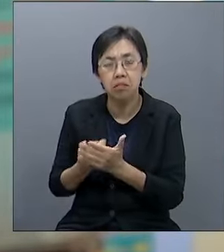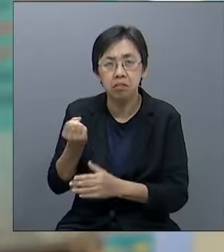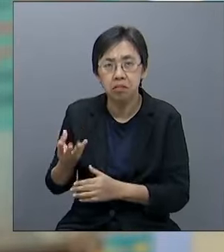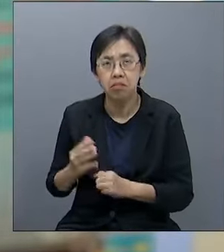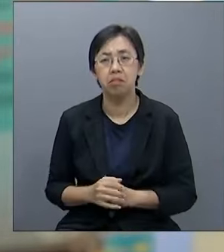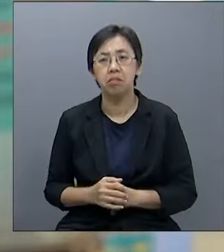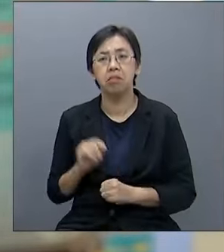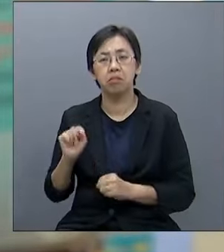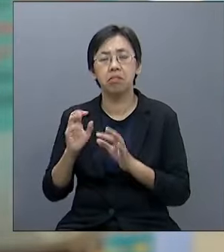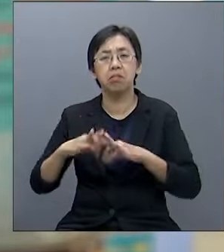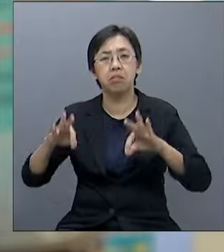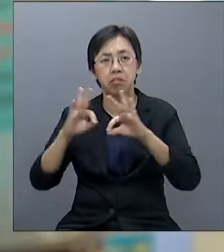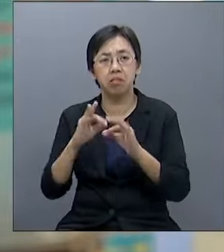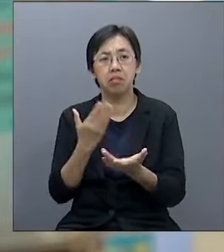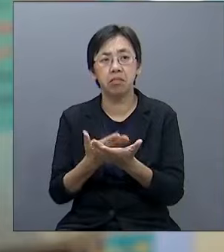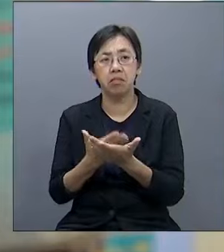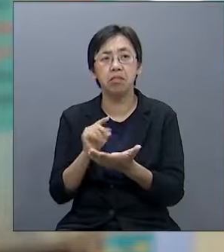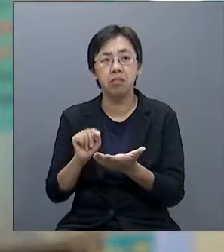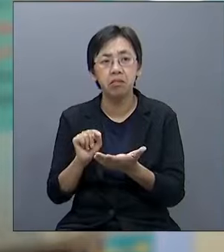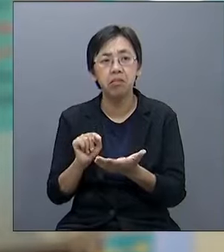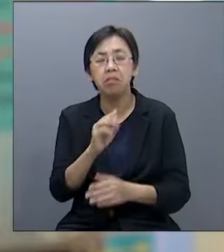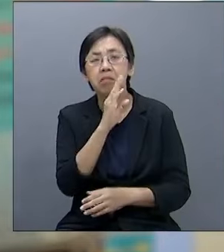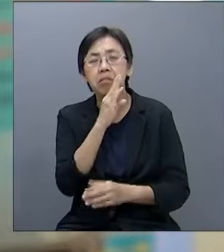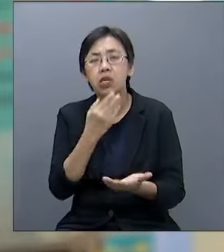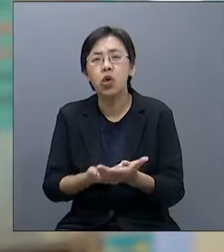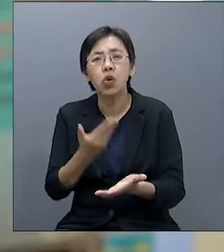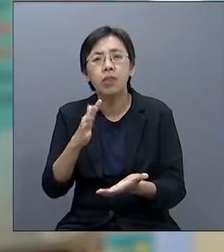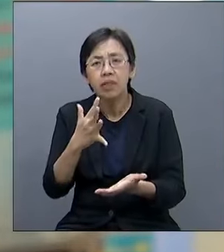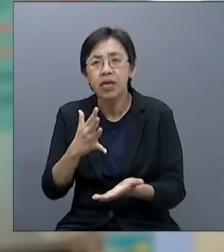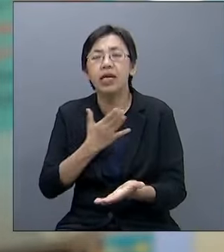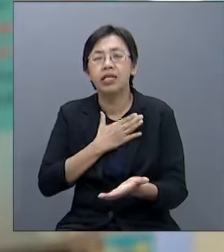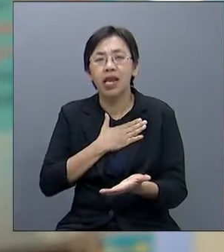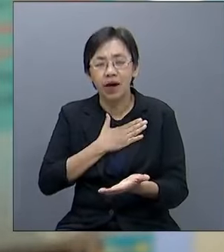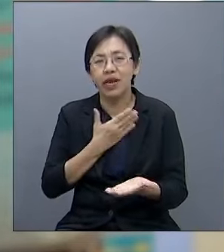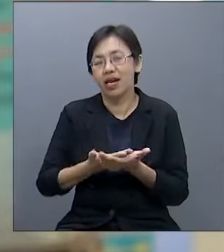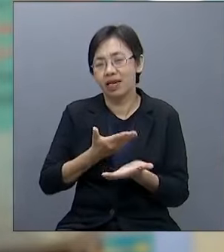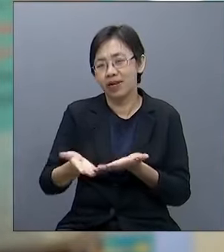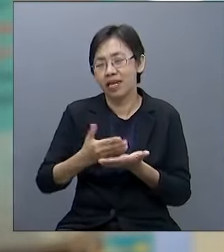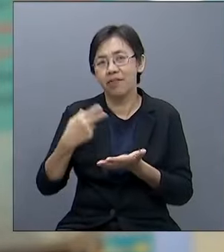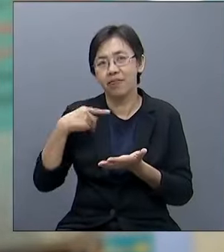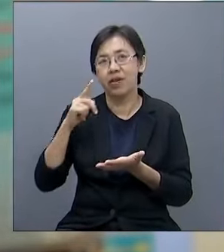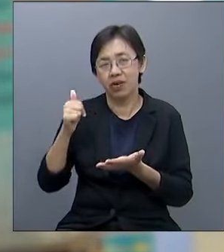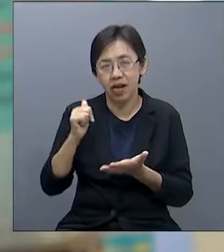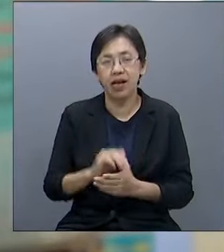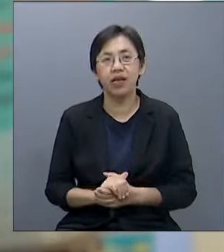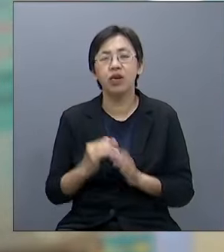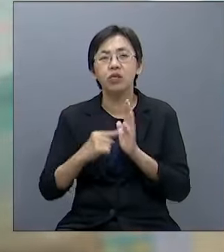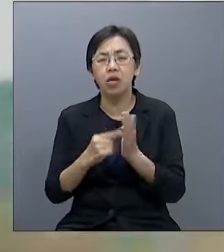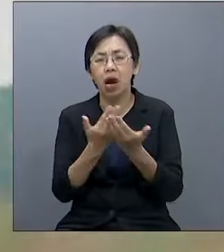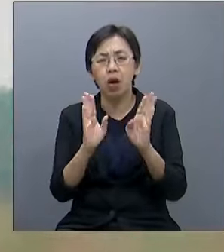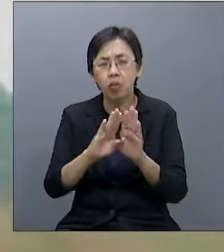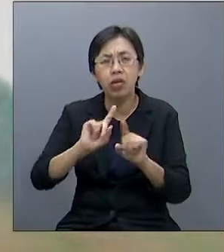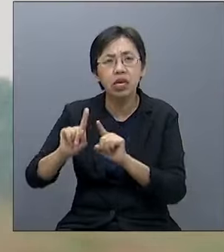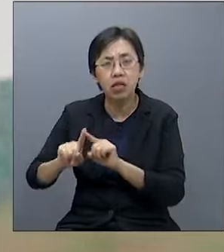สามารถที่จะเอาเงินส่วนเนี้ยแม้ไม่ได้รวยแต่สามารถเอาไปใช้ในสิ่งที่เป็นประโยชน์มากกว่าโดยเฉพาะหลายๆครอบครัวที่มี